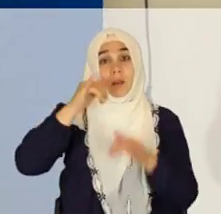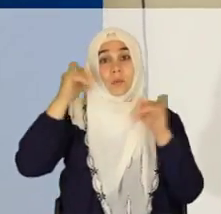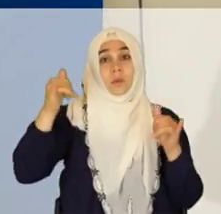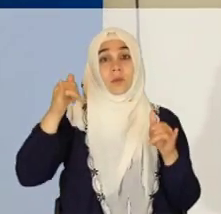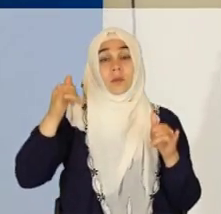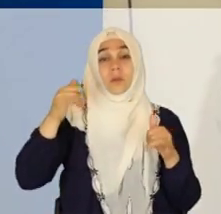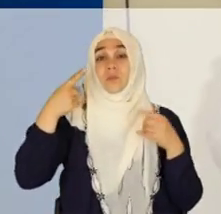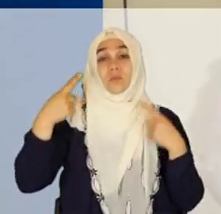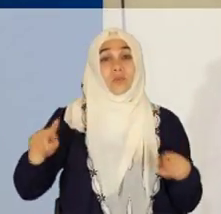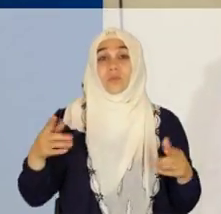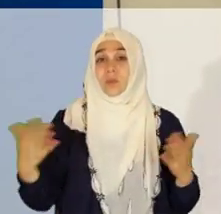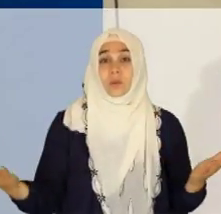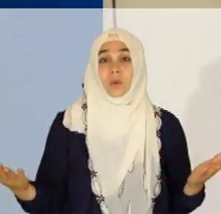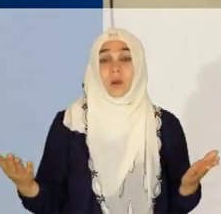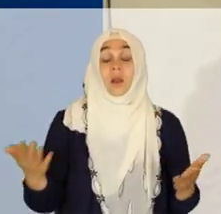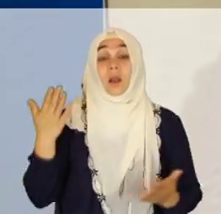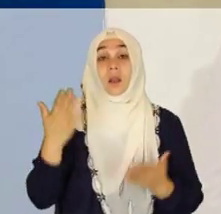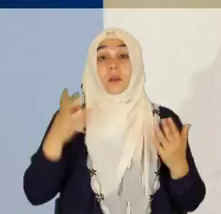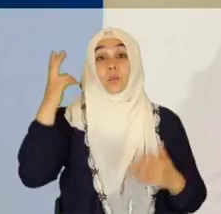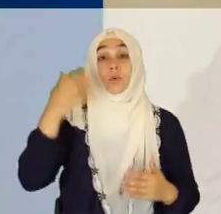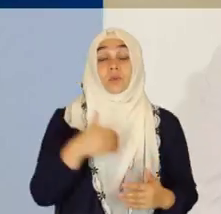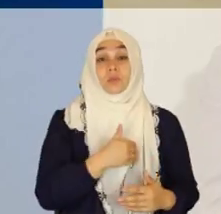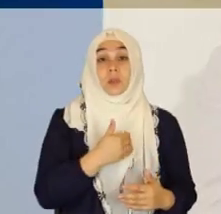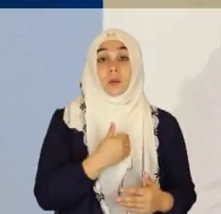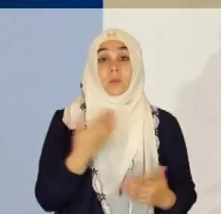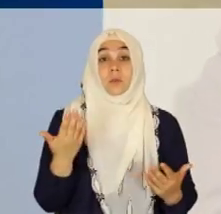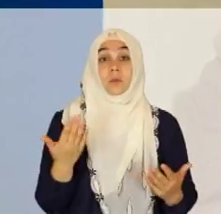Majburlashi emas. Agar Alloh taolo